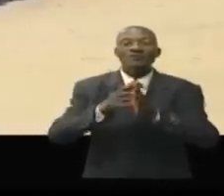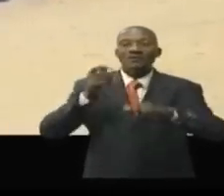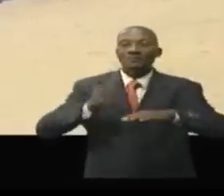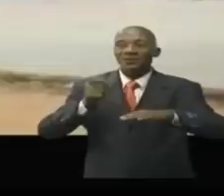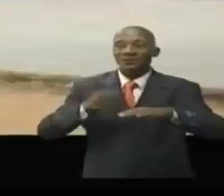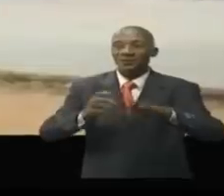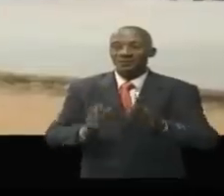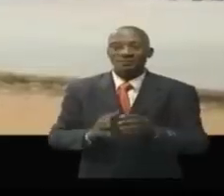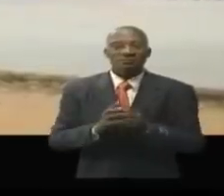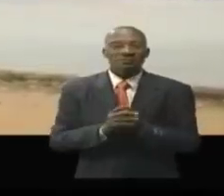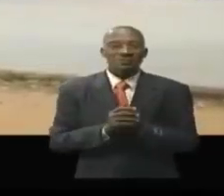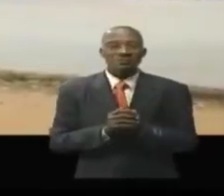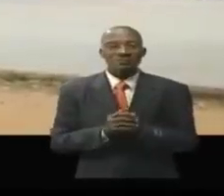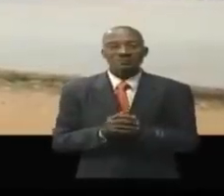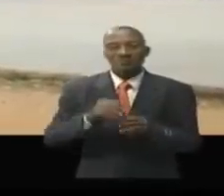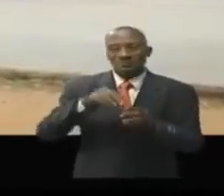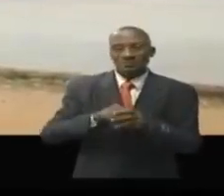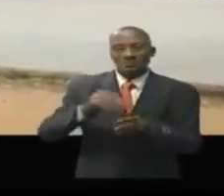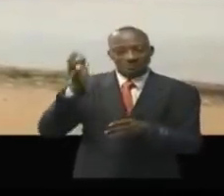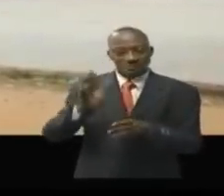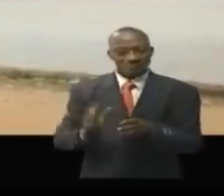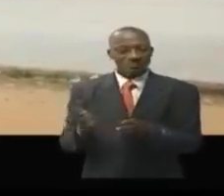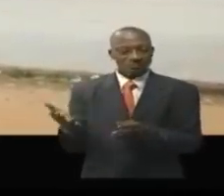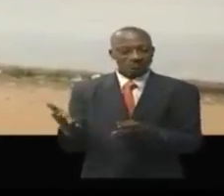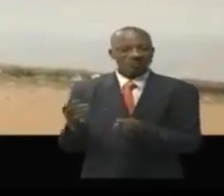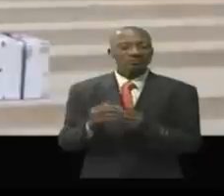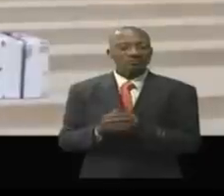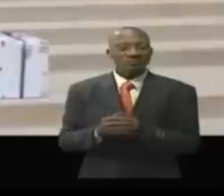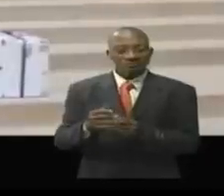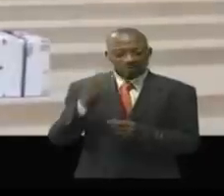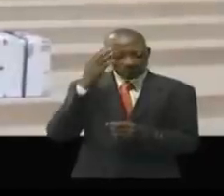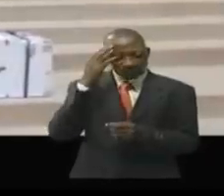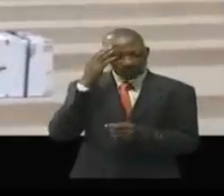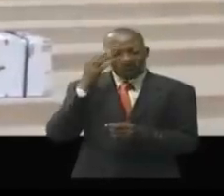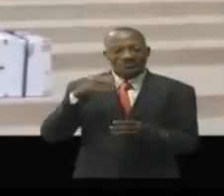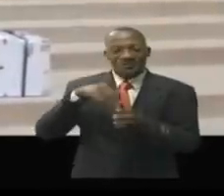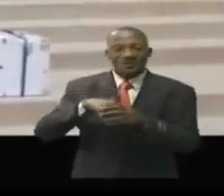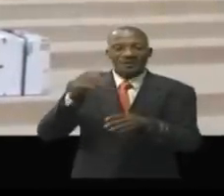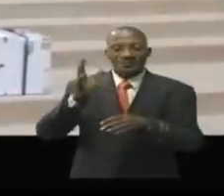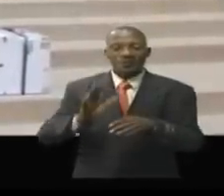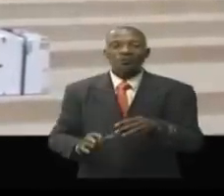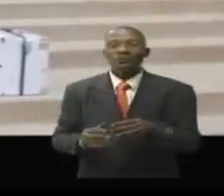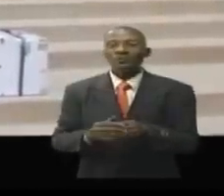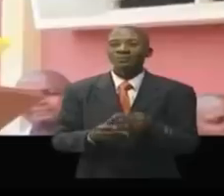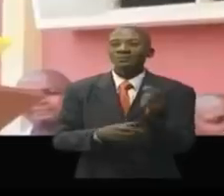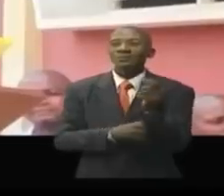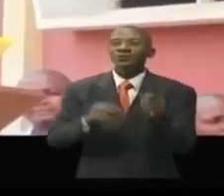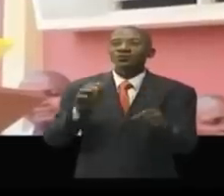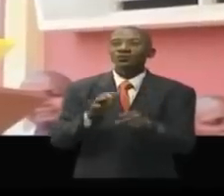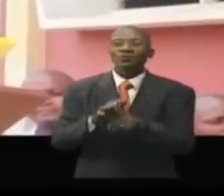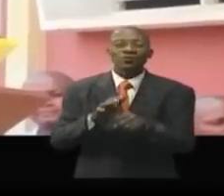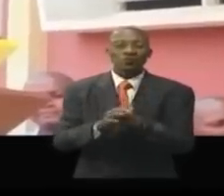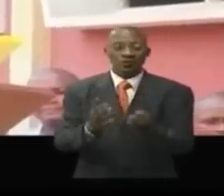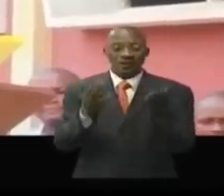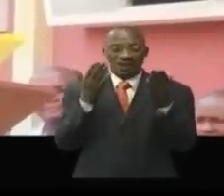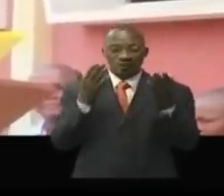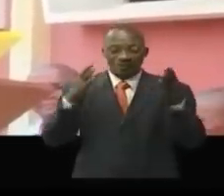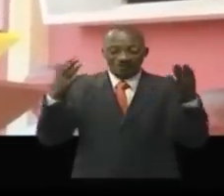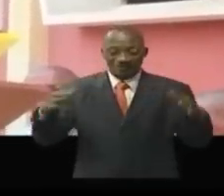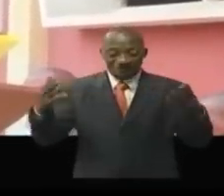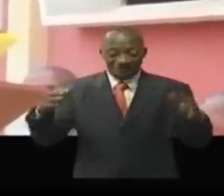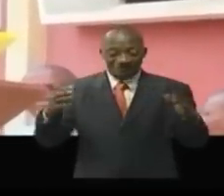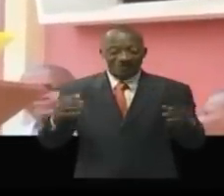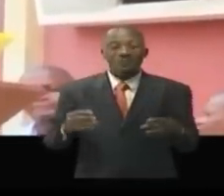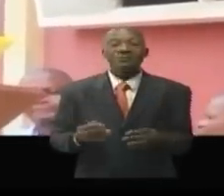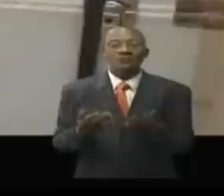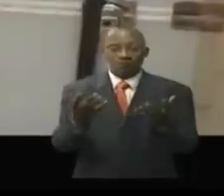environ 505 ont participé au concours national des recrutements des nouveaux magistrats Conaren 2022. Cette épreuve à